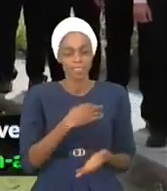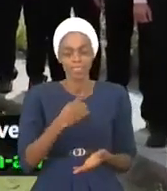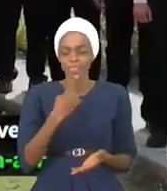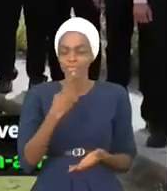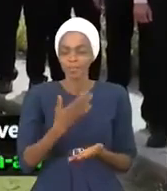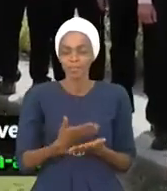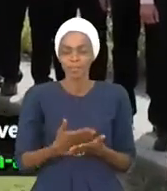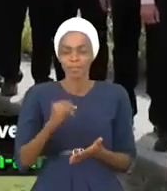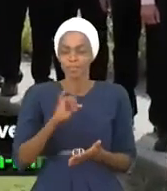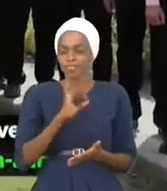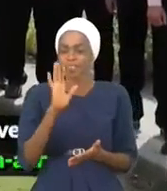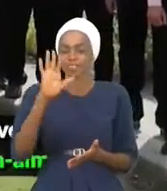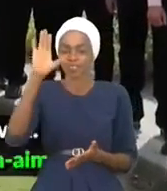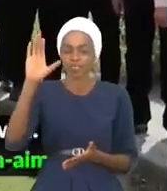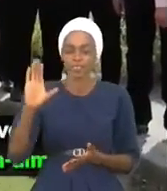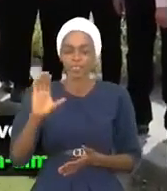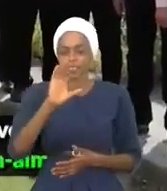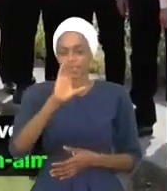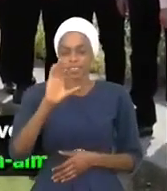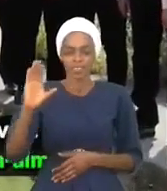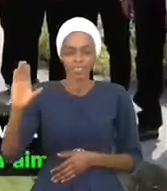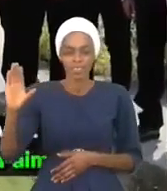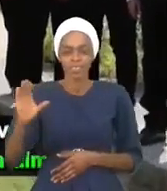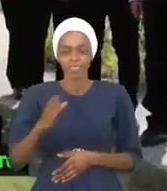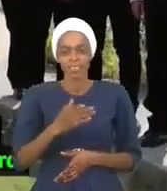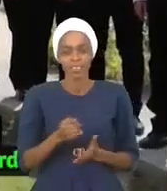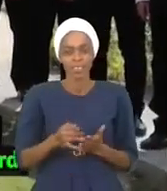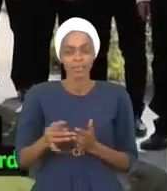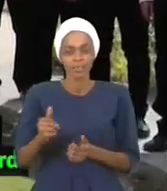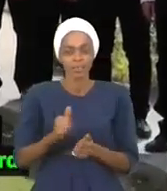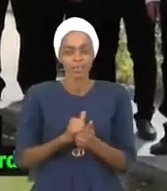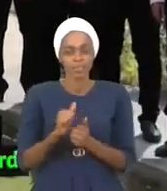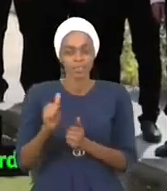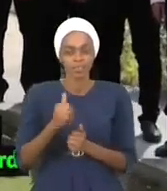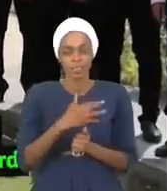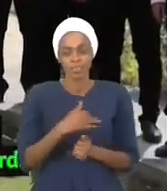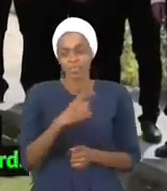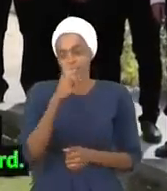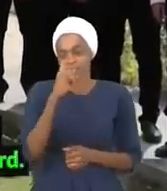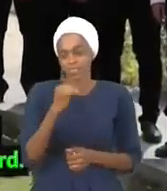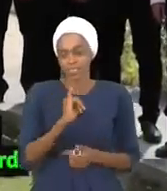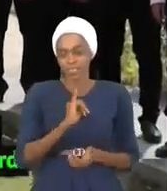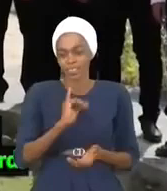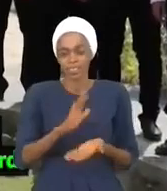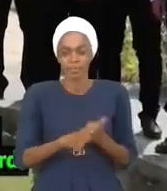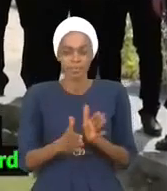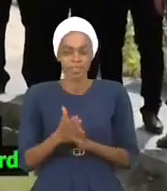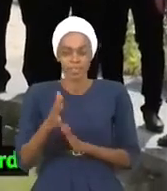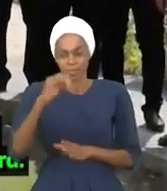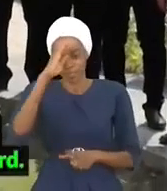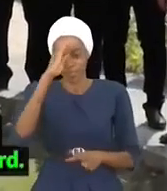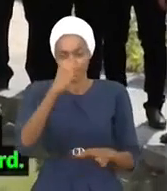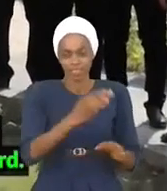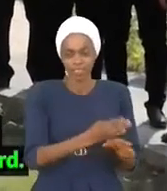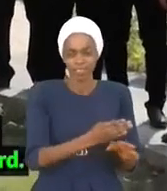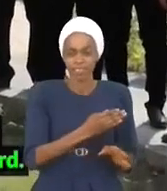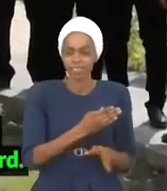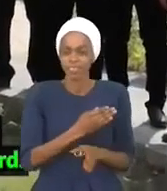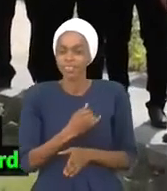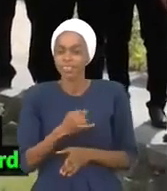لي وحدي ابني بقيت حبيبك، ولقيت نفسي محمي متشال